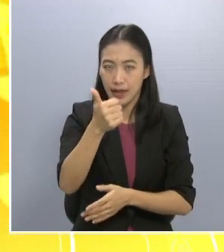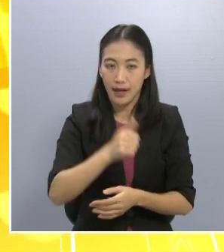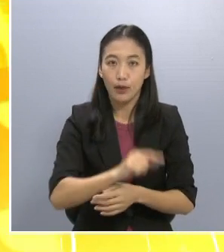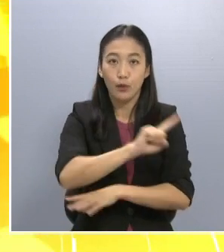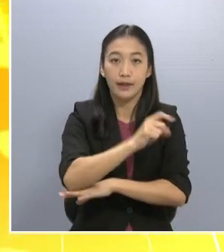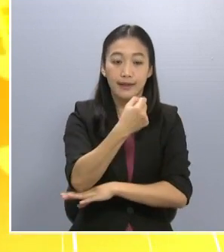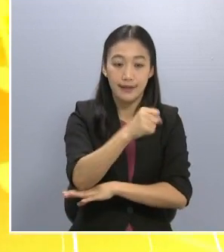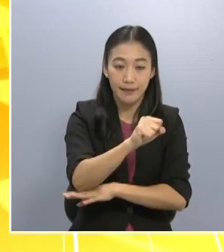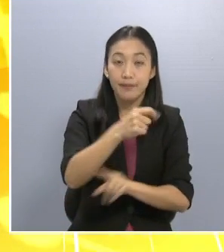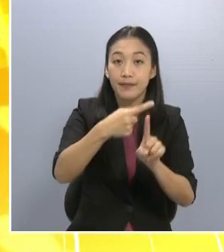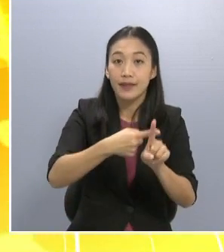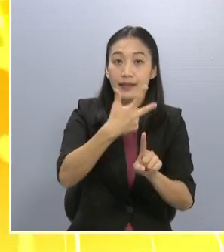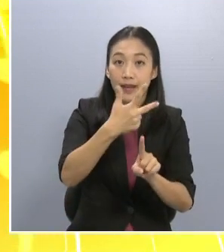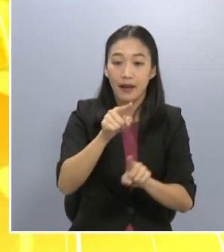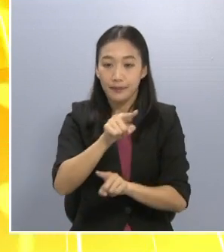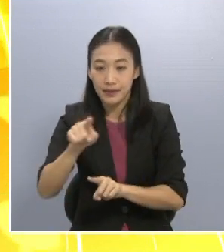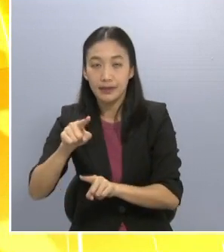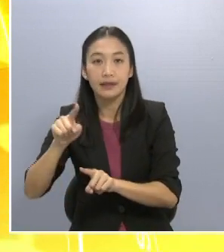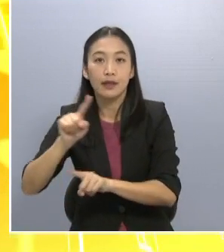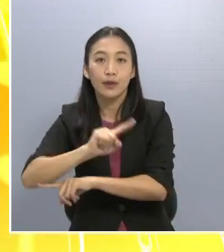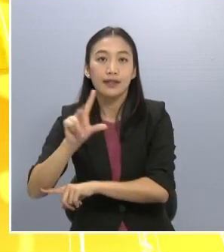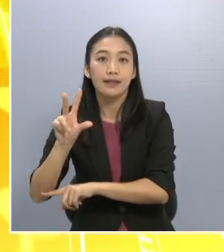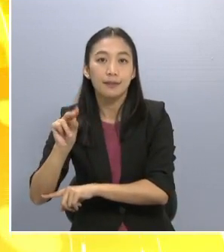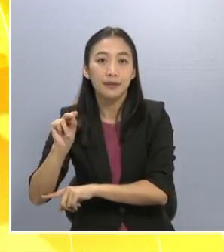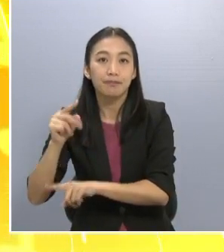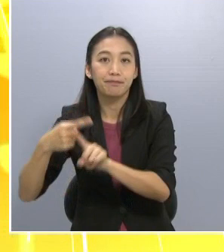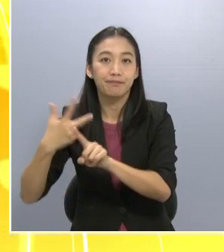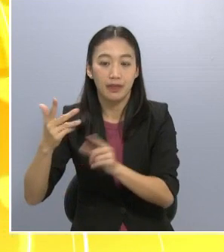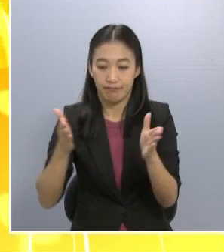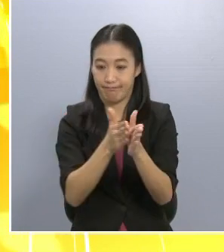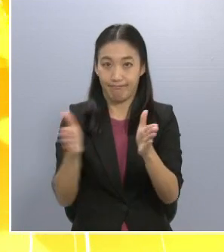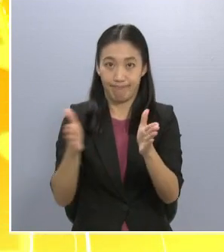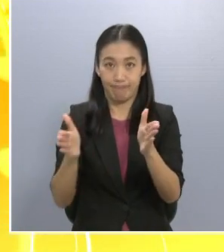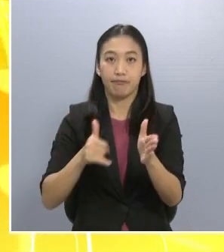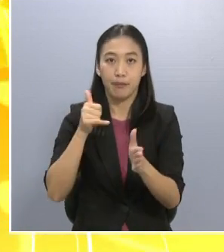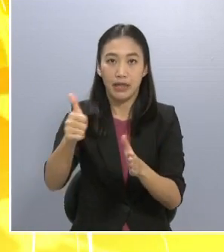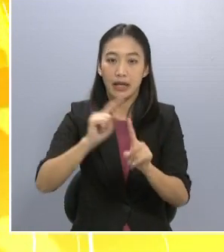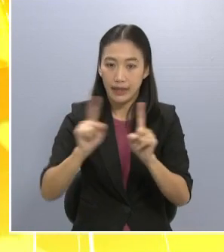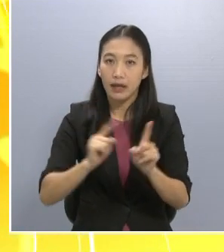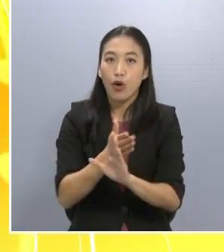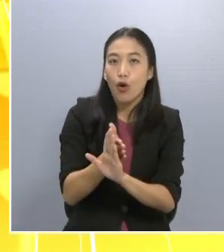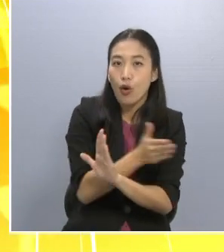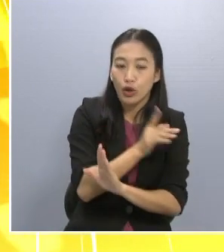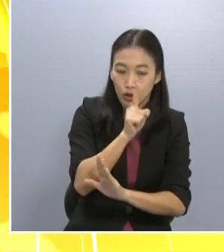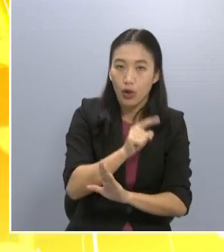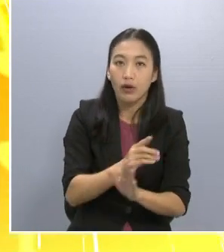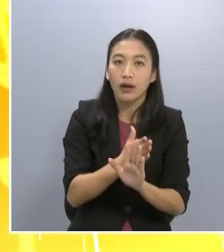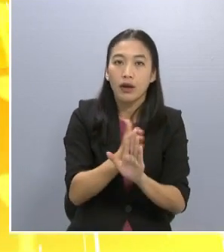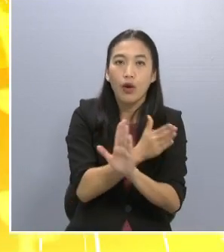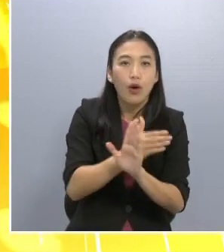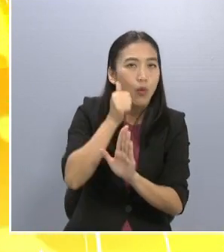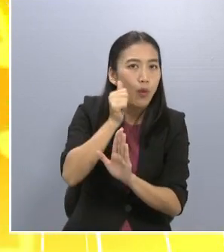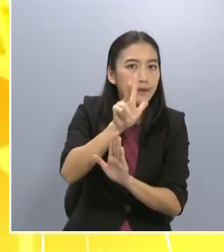เมษายนนี้นะคะผู้ใช้สิทธิ์ก็ต้องติดต่อไปจองที่พักกับผู้ประกอบการโดยตรงค่ะอย่างน้อย 3วันก่อนวันเข้าพัก